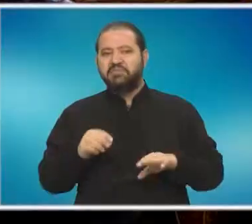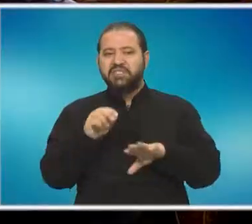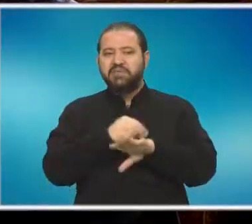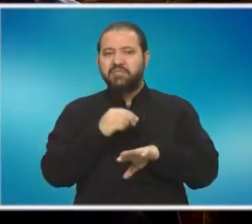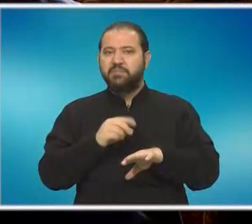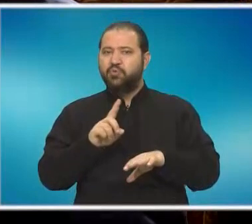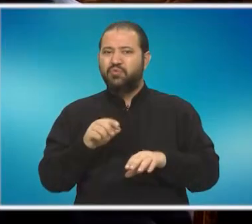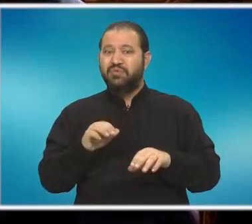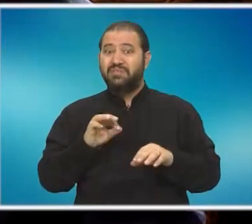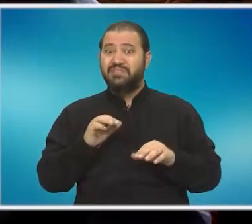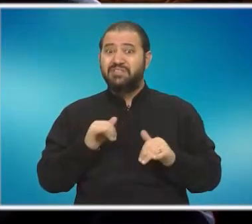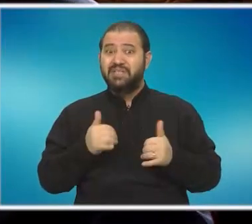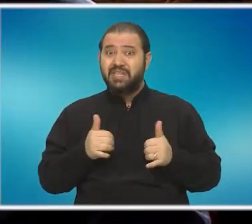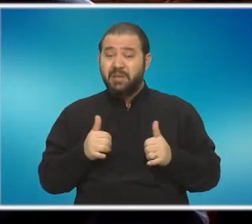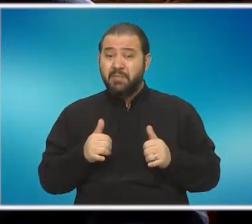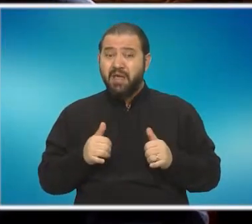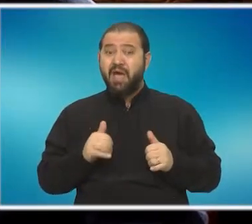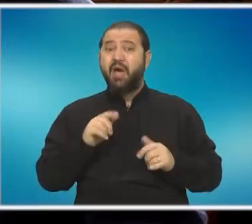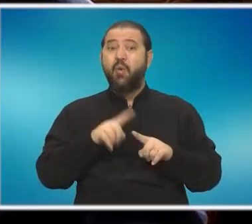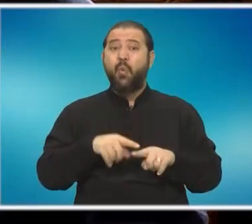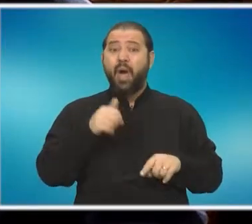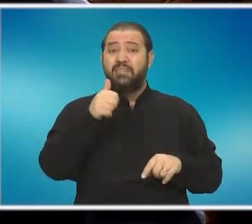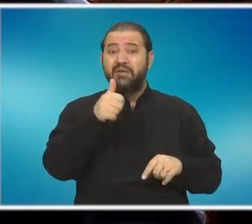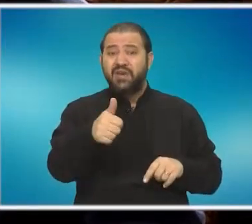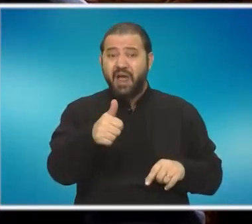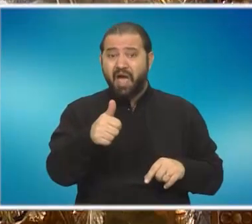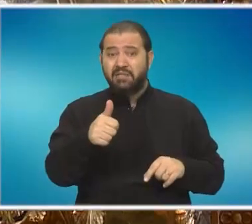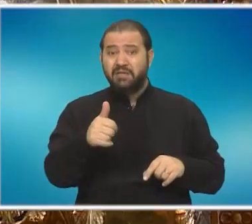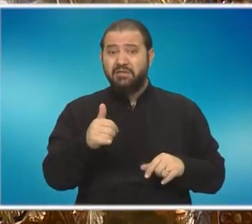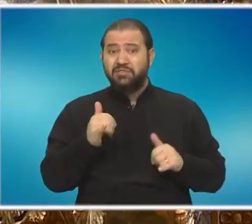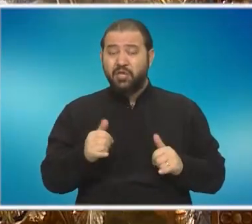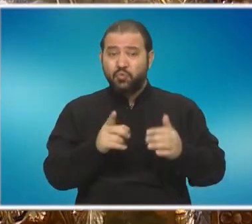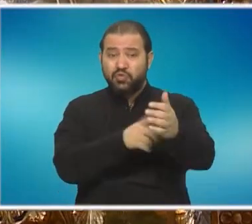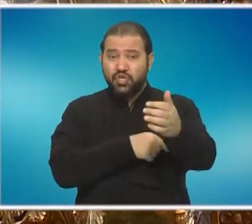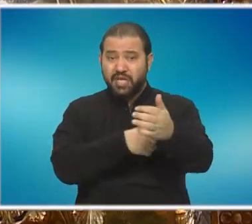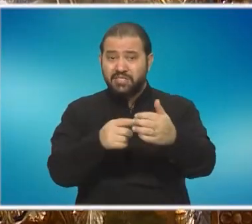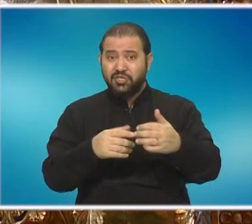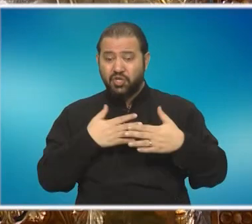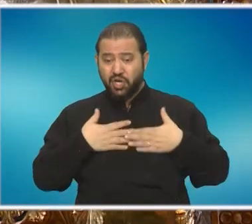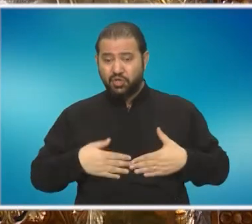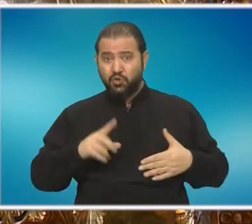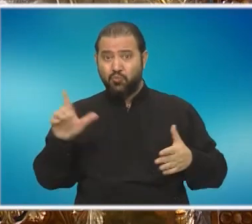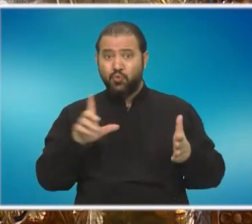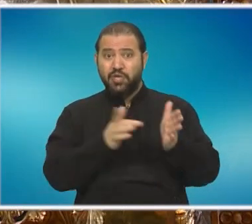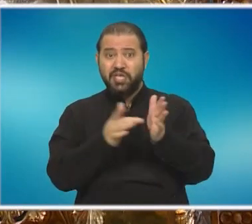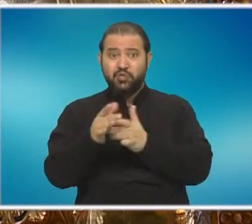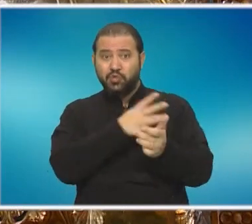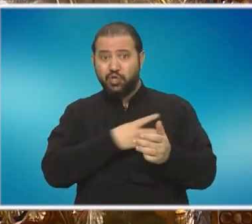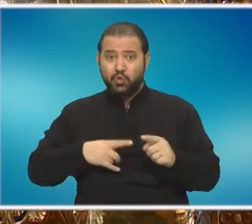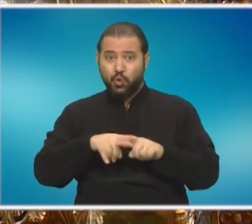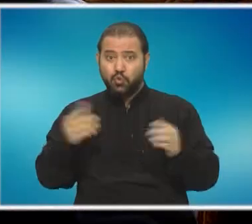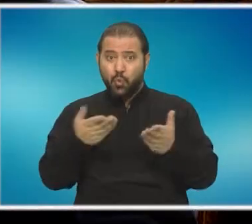atât. Ea se întâmplă în chip real și are urmări categoric benefice. Dar dacă